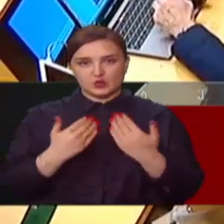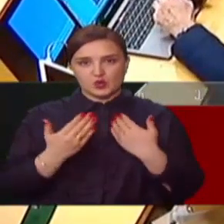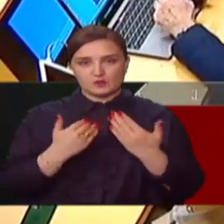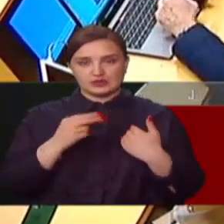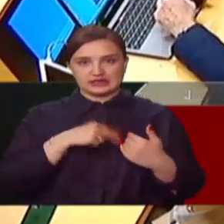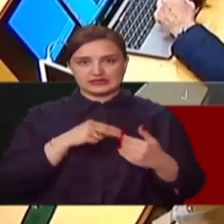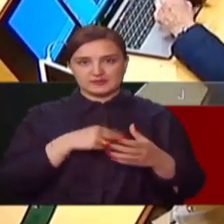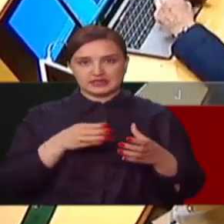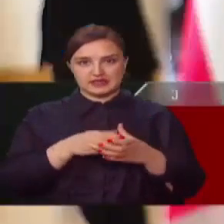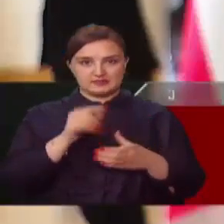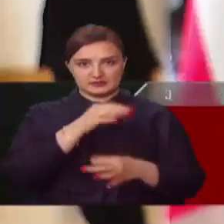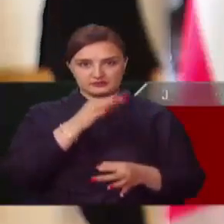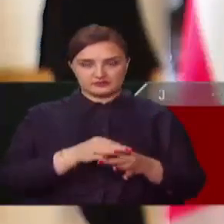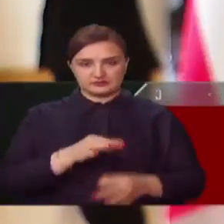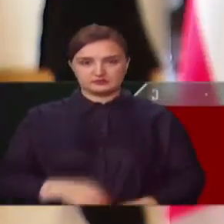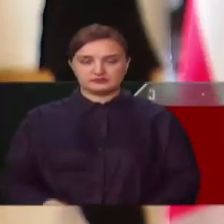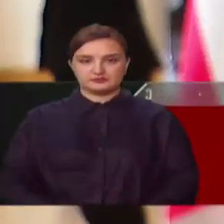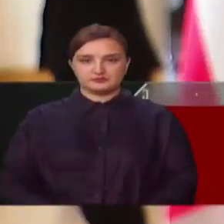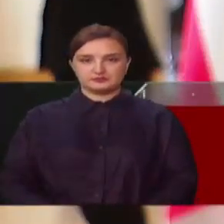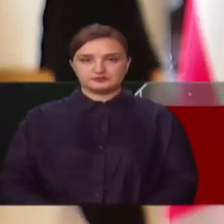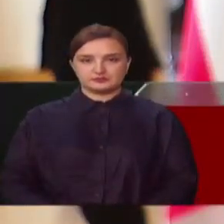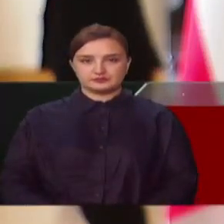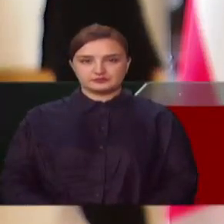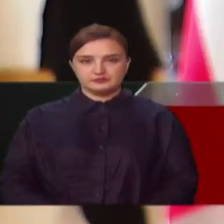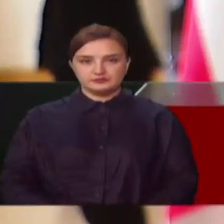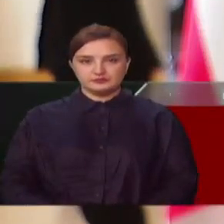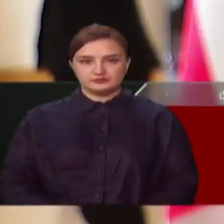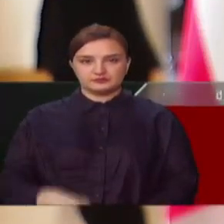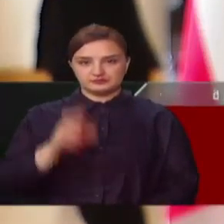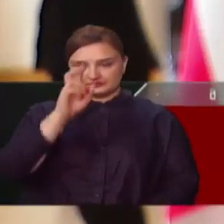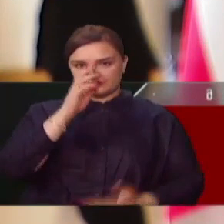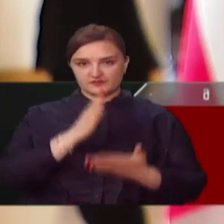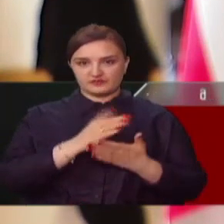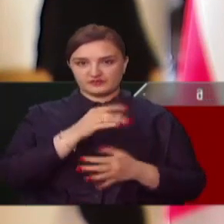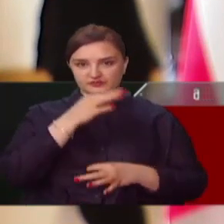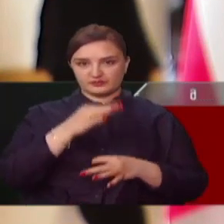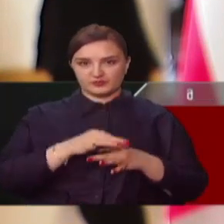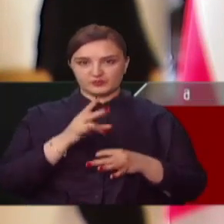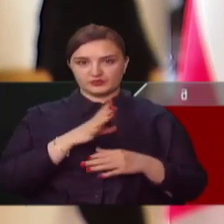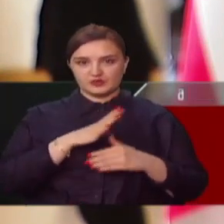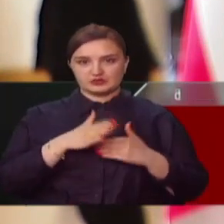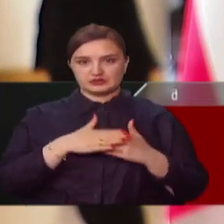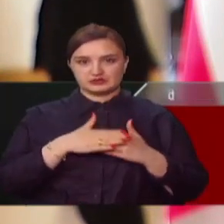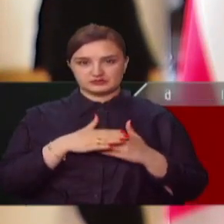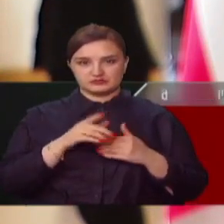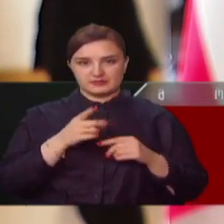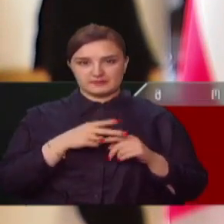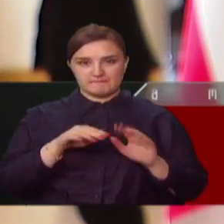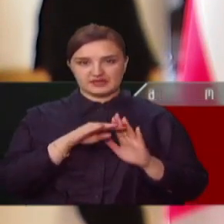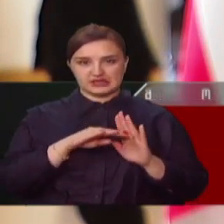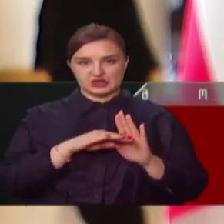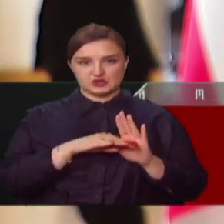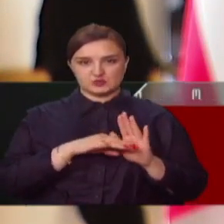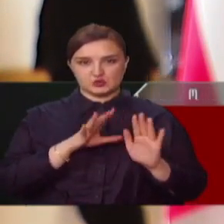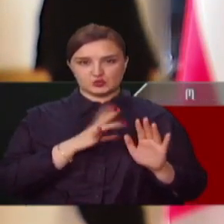კომუნიკაციების დეპარტამენტს აკისრებს. ამაზე არის პასუხისმგებელი მთავრობა, რომ სანქციების რეჟიმი იყოს დაცული და მე რა ვიცი, ახლა ამ მიკროჩიპებს